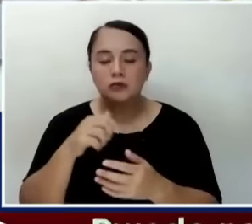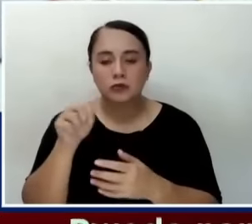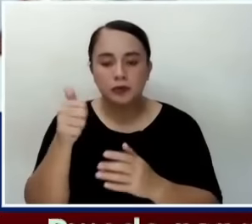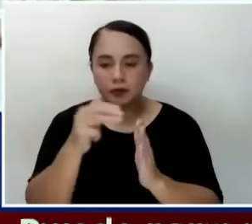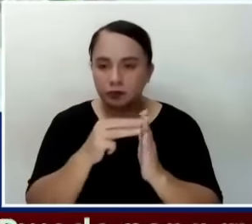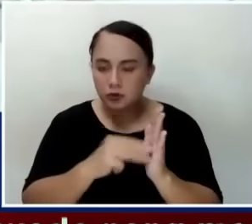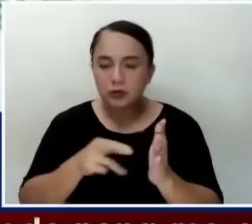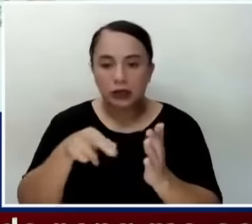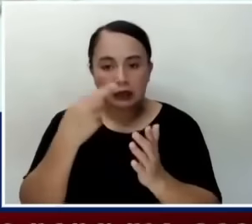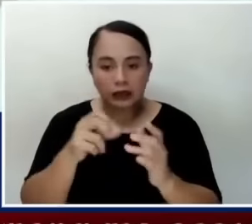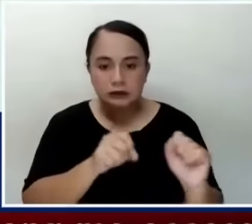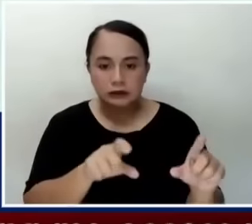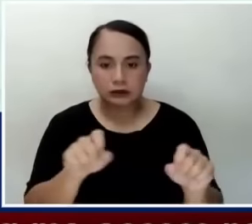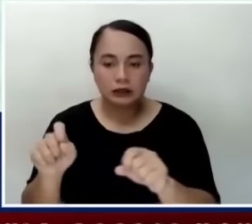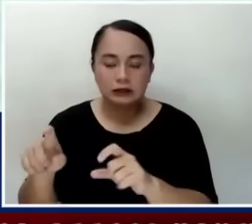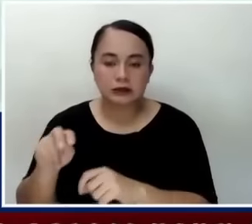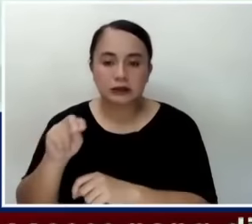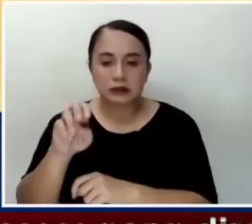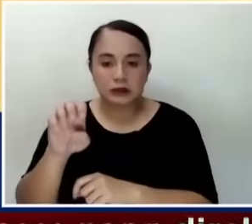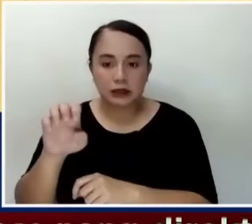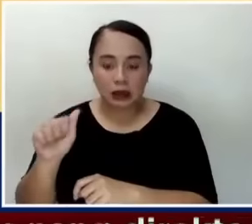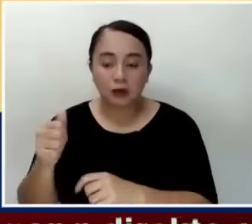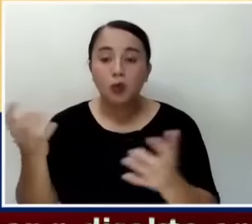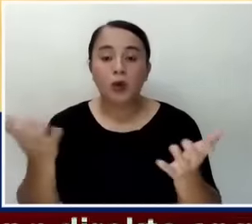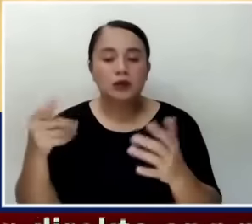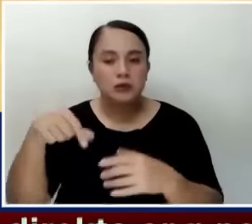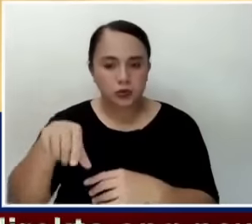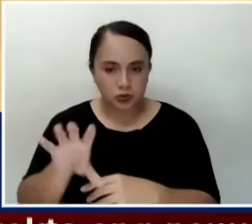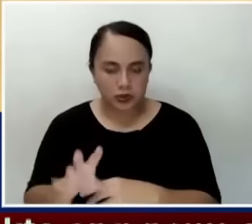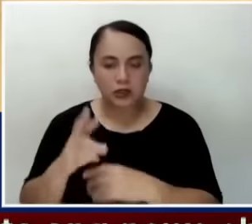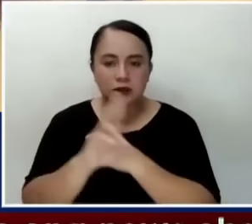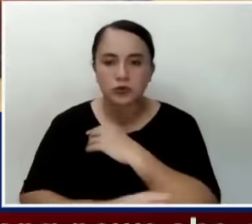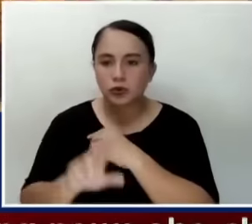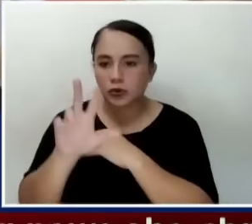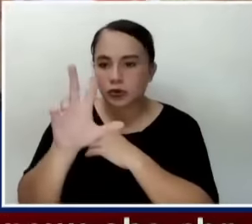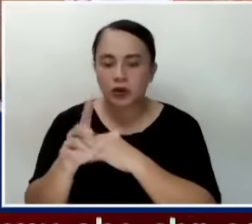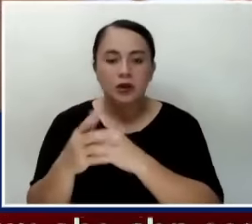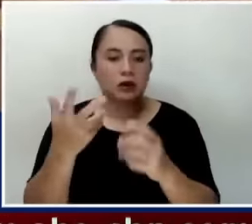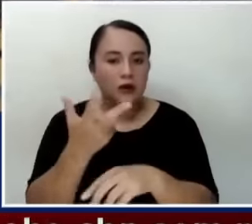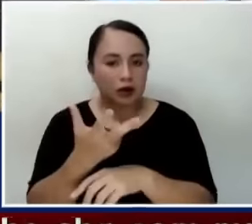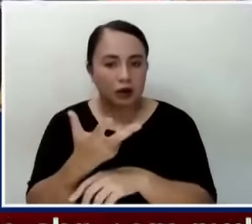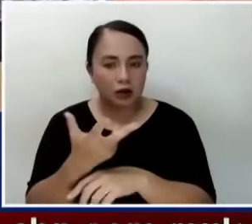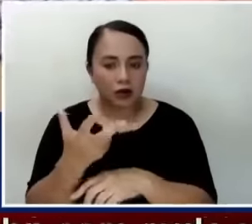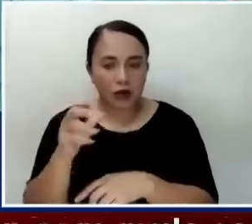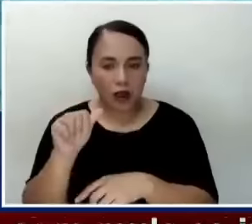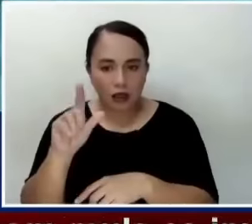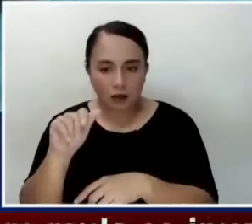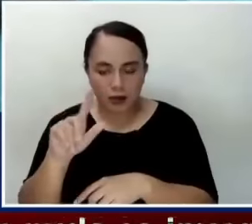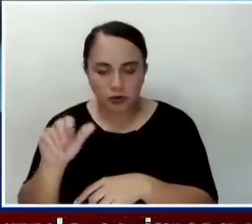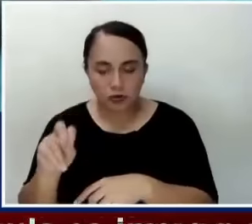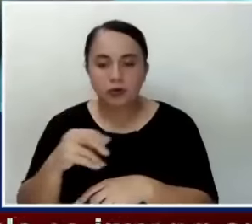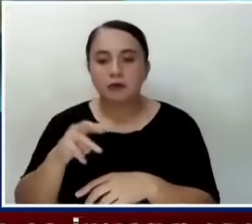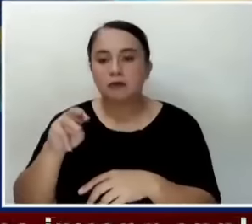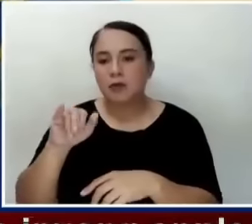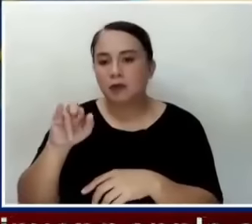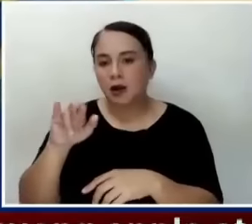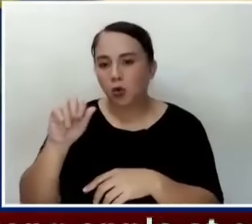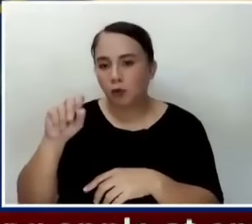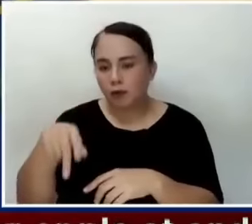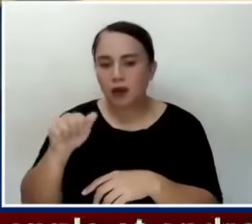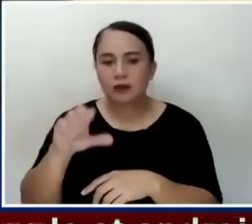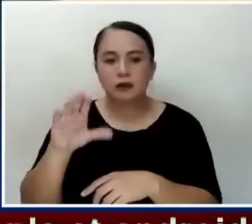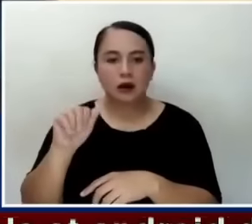sa mga opisina ng NIA sa Quezon City, Region 3, Calabarzon, Mimaropa at Caraga. Prioridad na